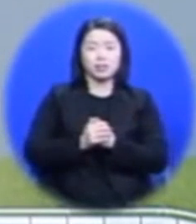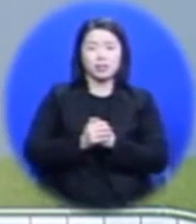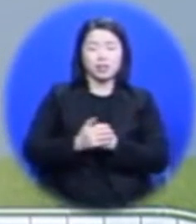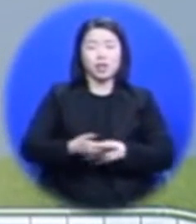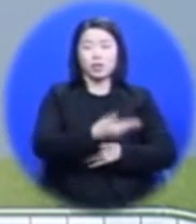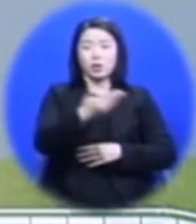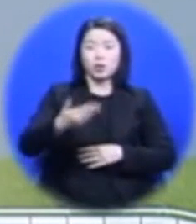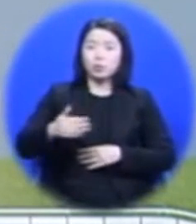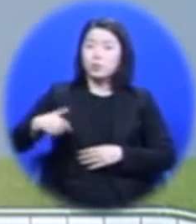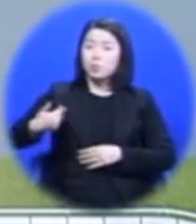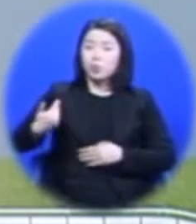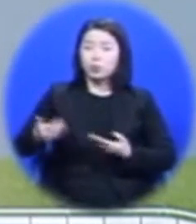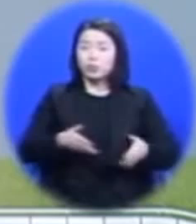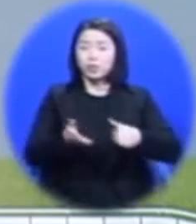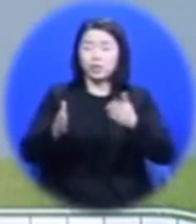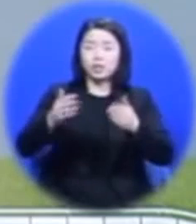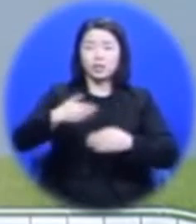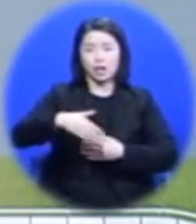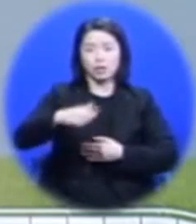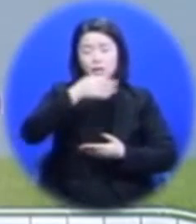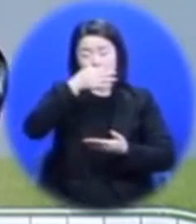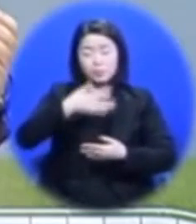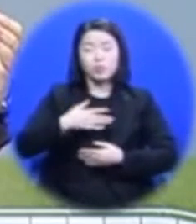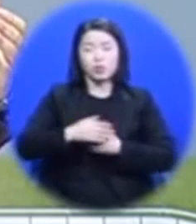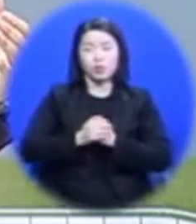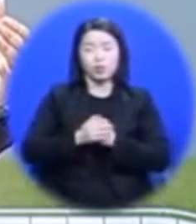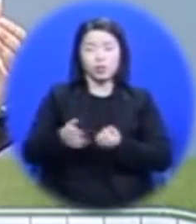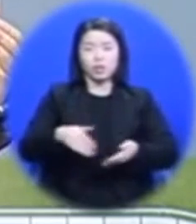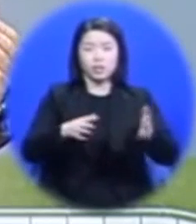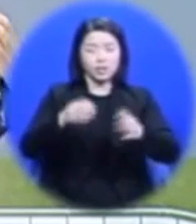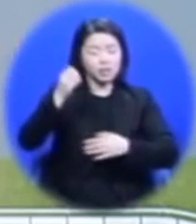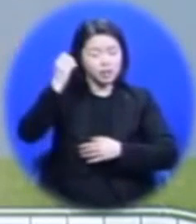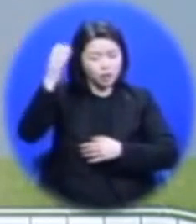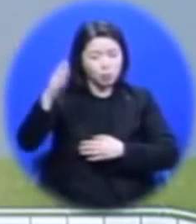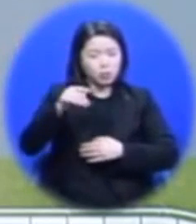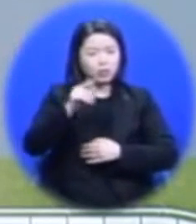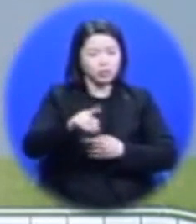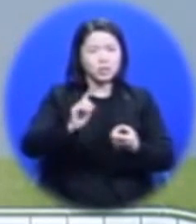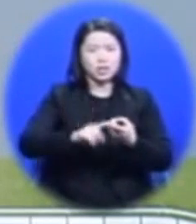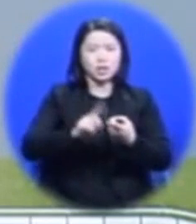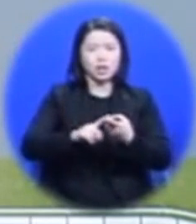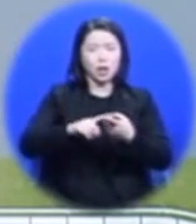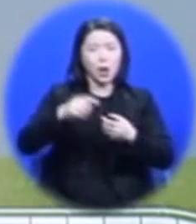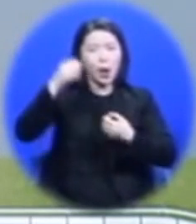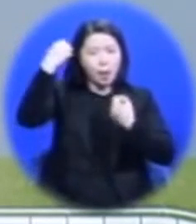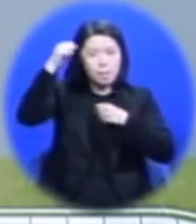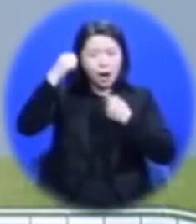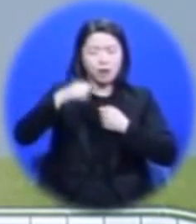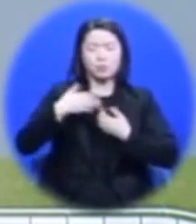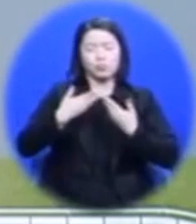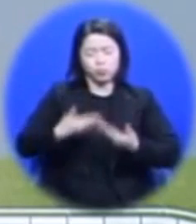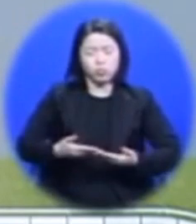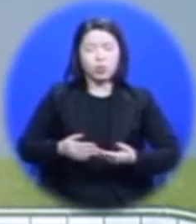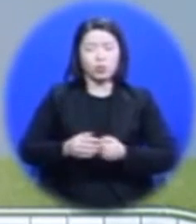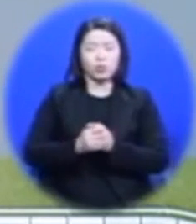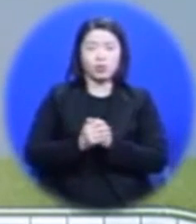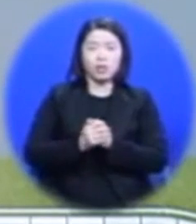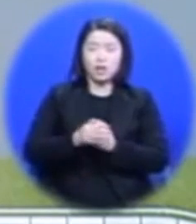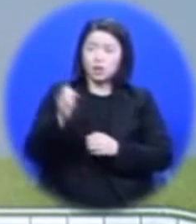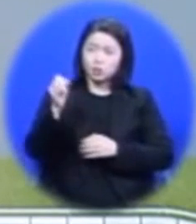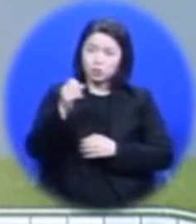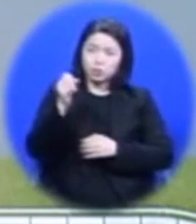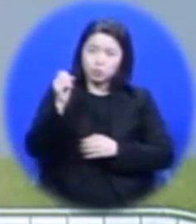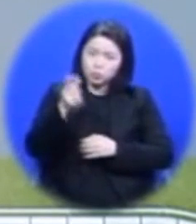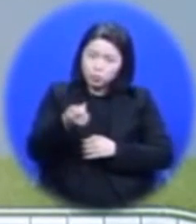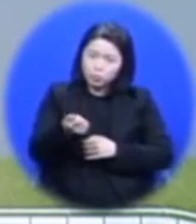여러분, 모르는 길을 가는 게 힘든 거예요. 길을 잃어버린 것 자체가 벌써 그때부터 발이 무거운 겁니다. 조금